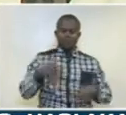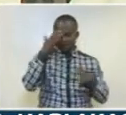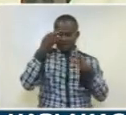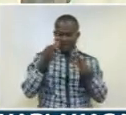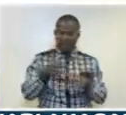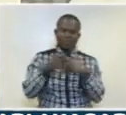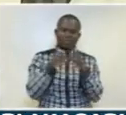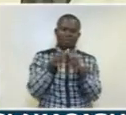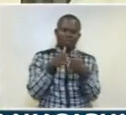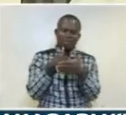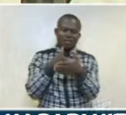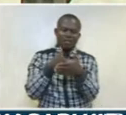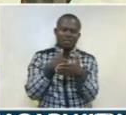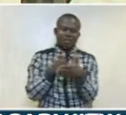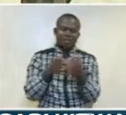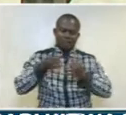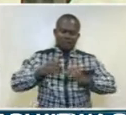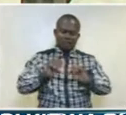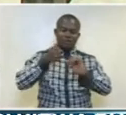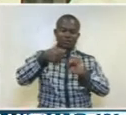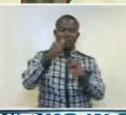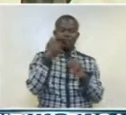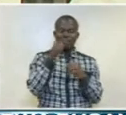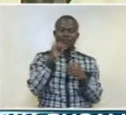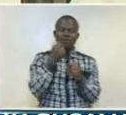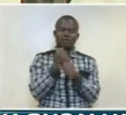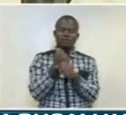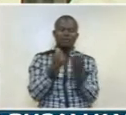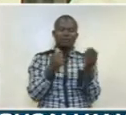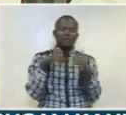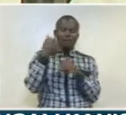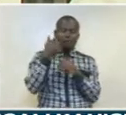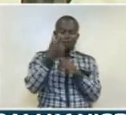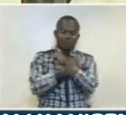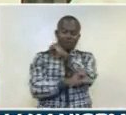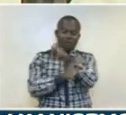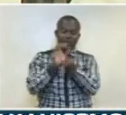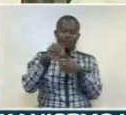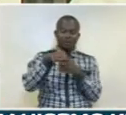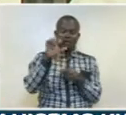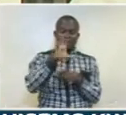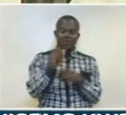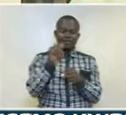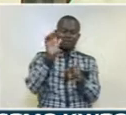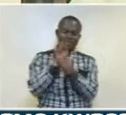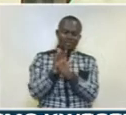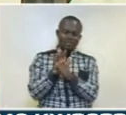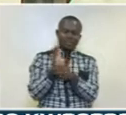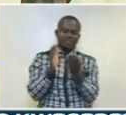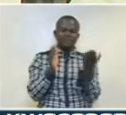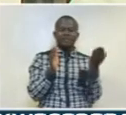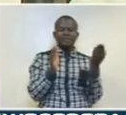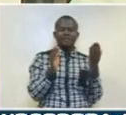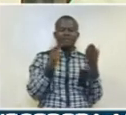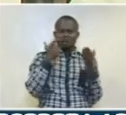kugenda biguru ntege, kugishyira mu bikorwa ugasanga ntago bikorwa, ugasanga ibihugu bya Afurika ibyinshi